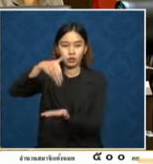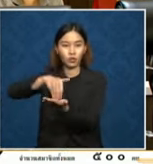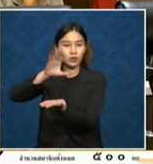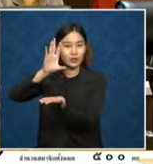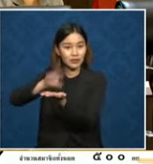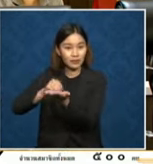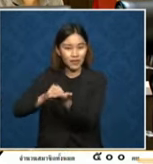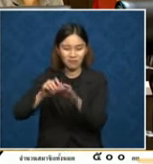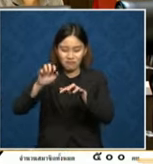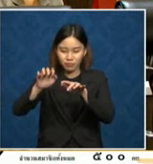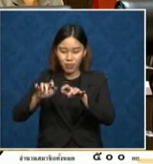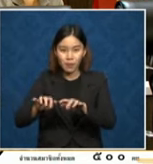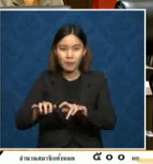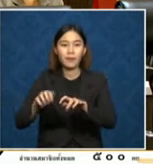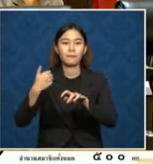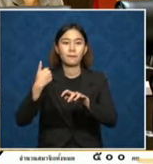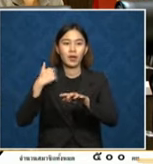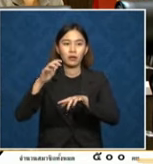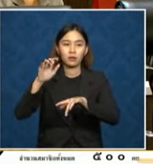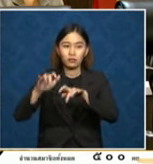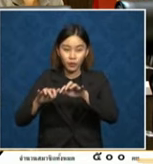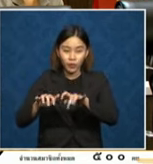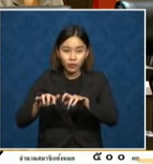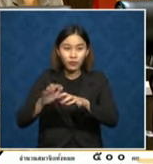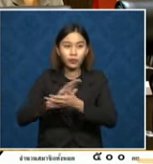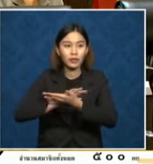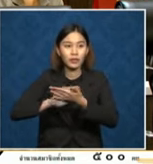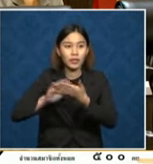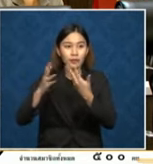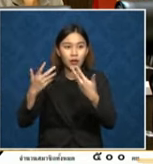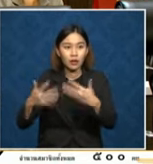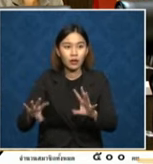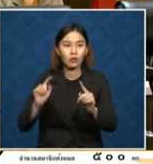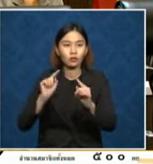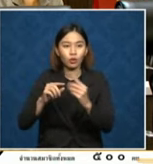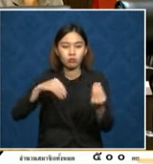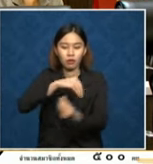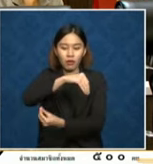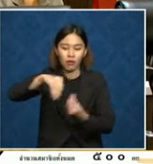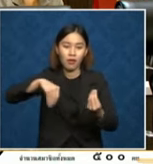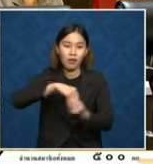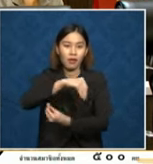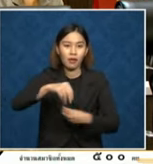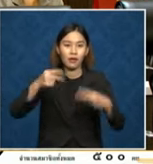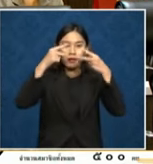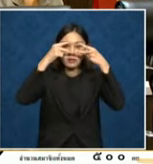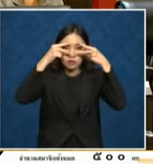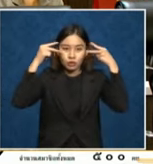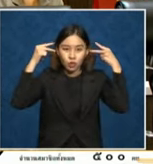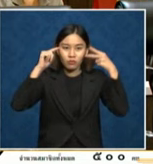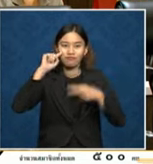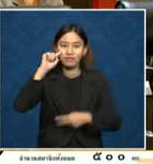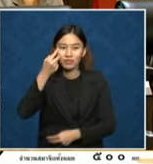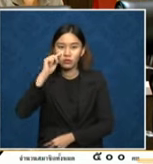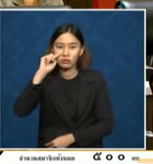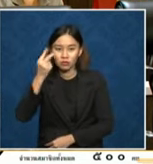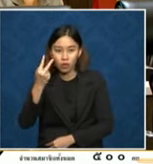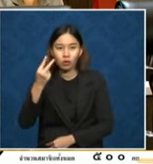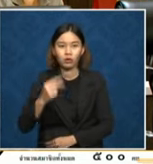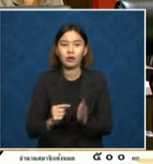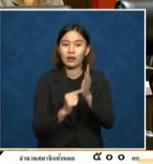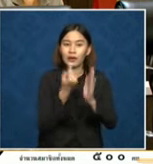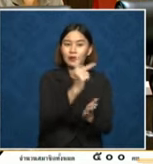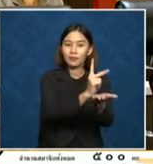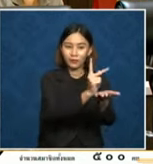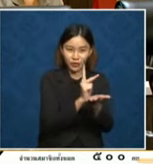ลให้กรอกข้อมูลกรอกไปกรอกมาก็อยู่ในห้วงวังวนของมิจฉาชีพอีกนะครับตั้งแต่ตอนกู้ต